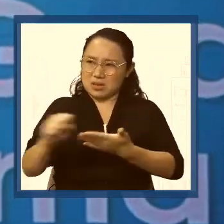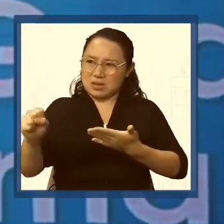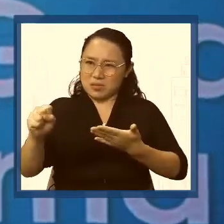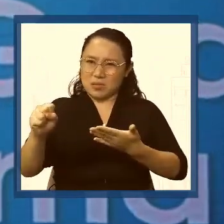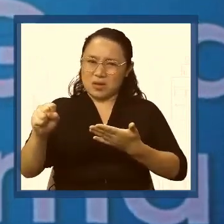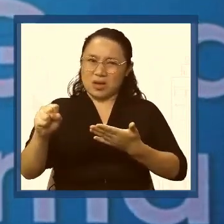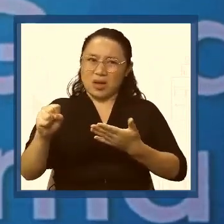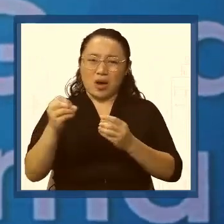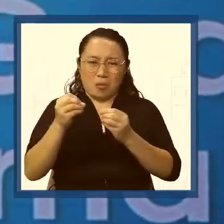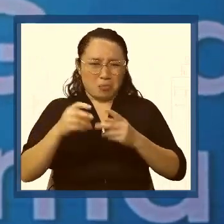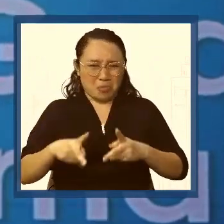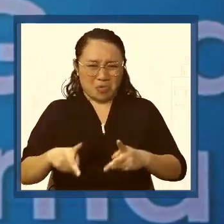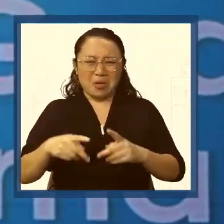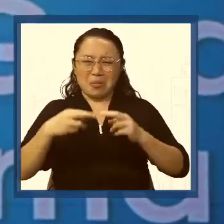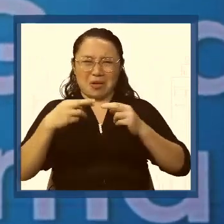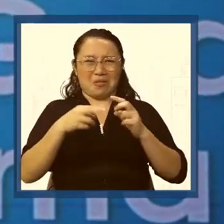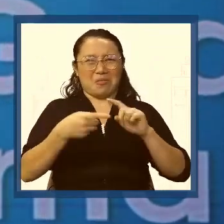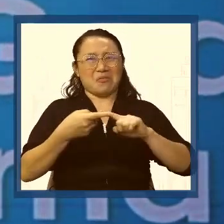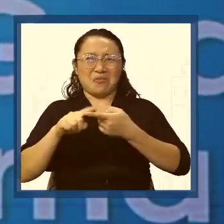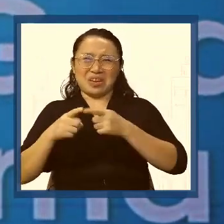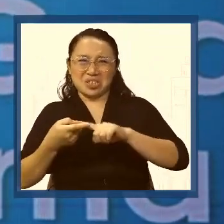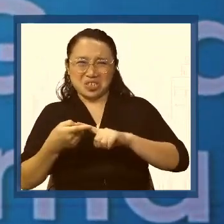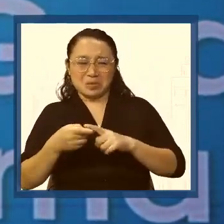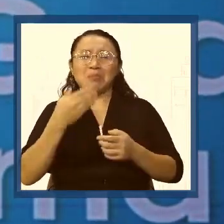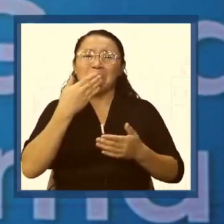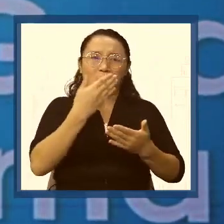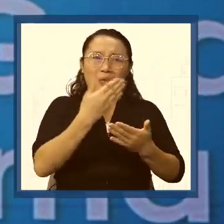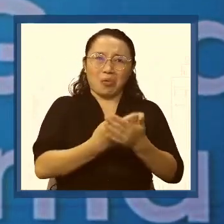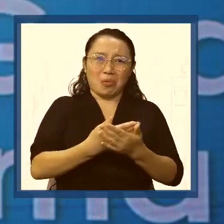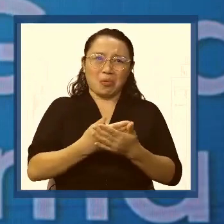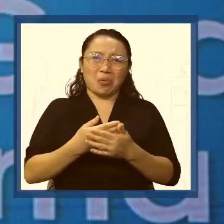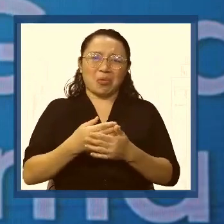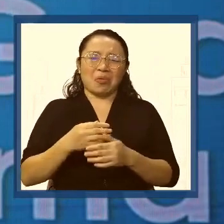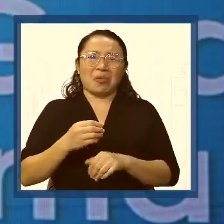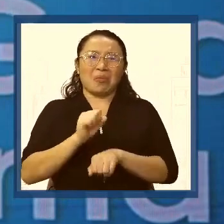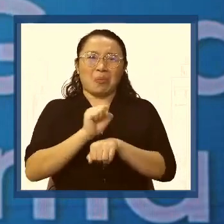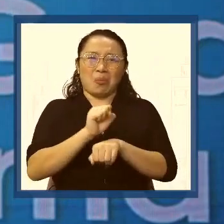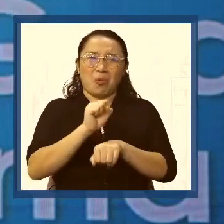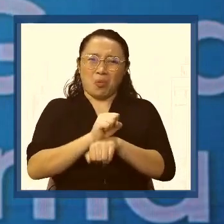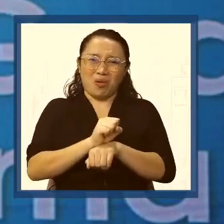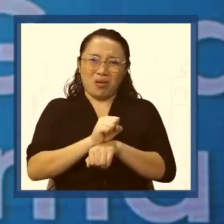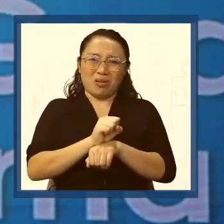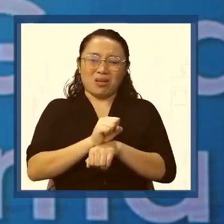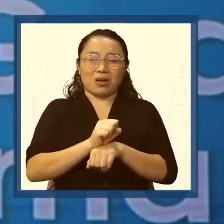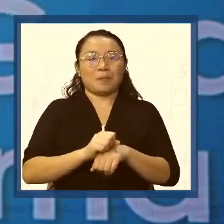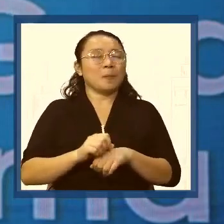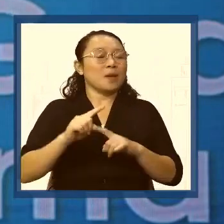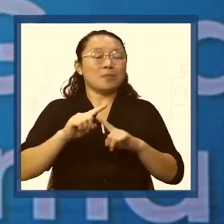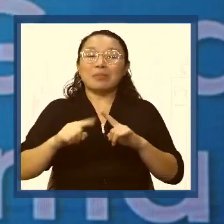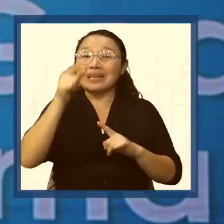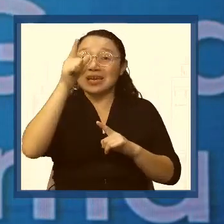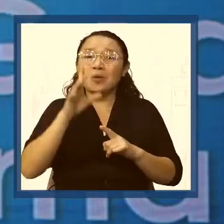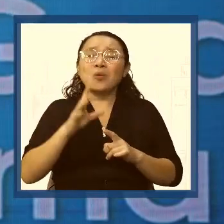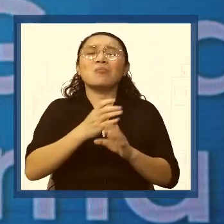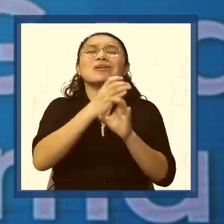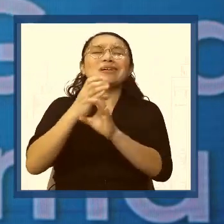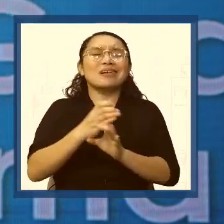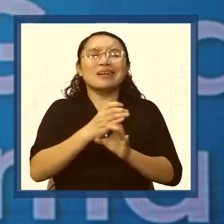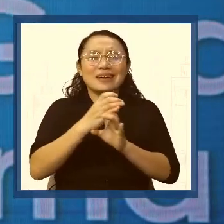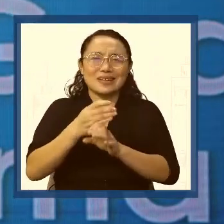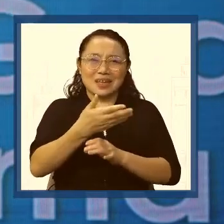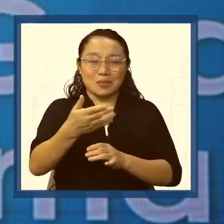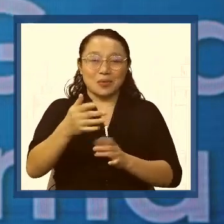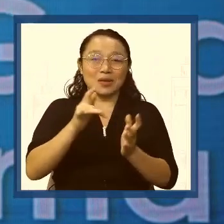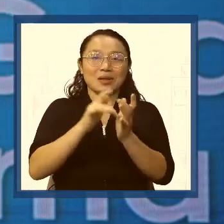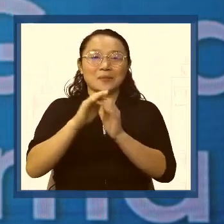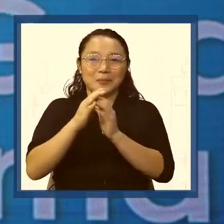oportunidad og mga kaayuhan sa kinabuhi, hinumdumi nga ang Dios dili magpasagad kanimo. Ang balang kasulatan puno